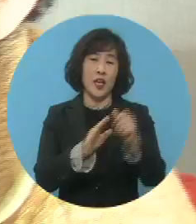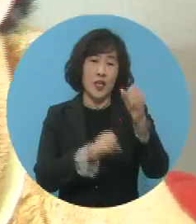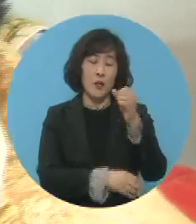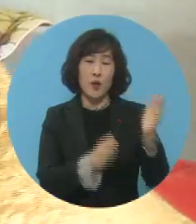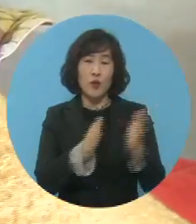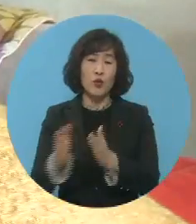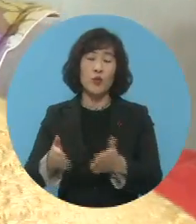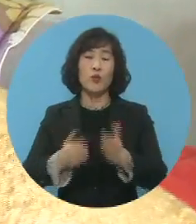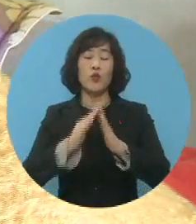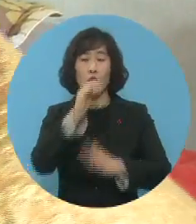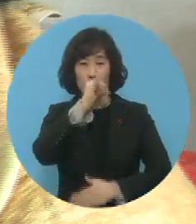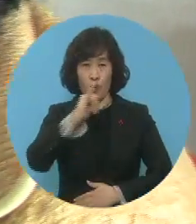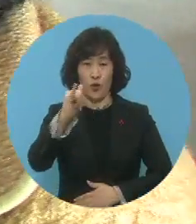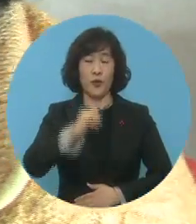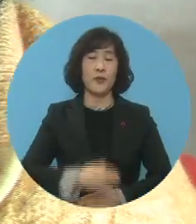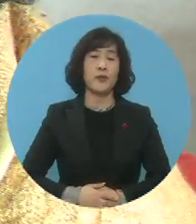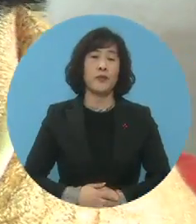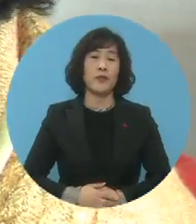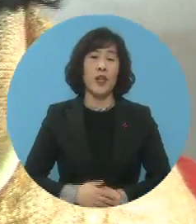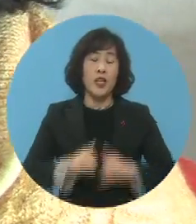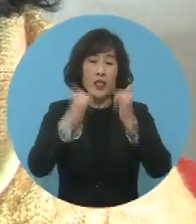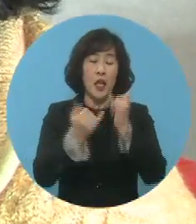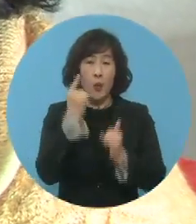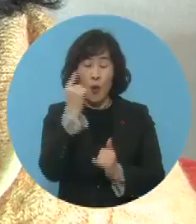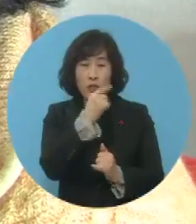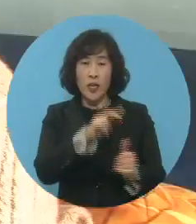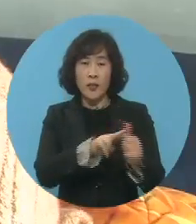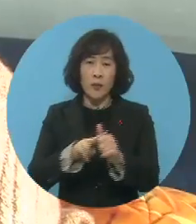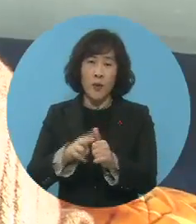찾아가는 복지서비스 기반 마련 분야에서 우수상을,